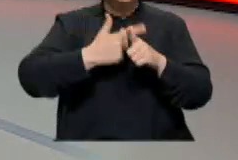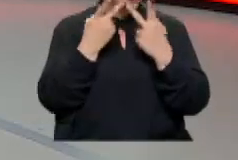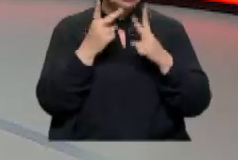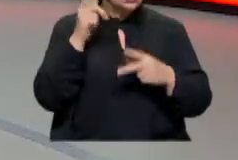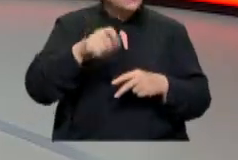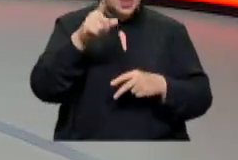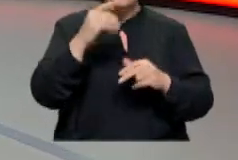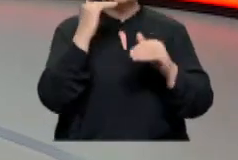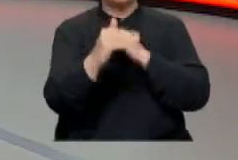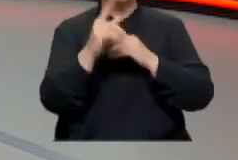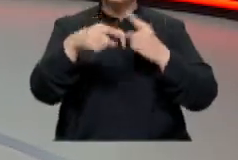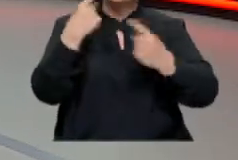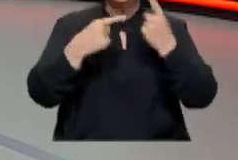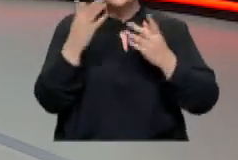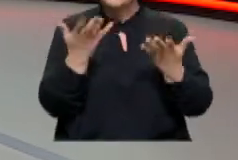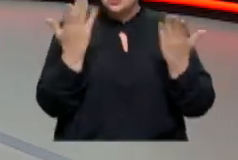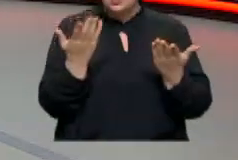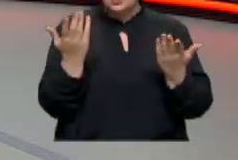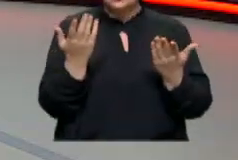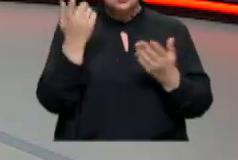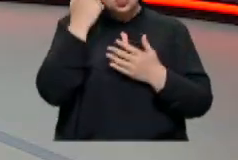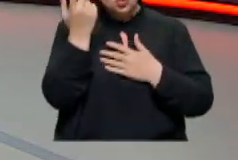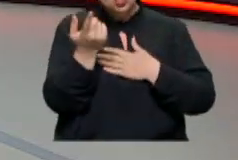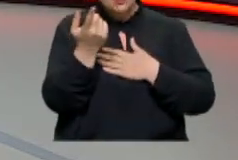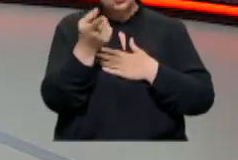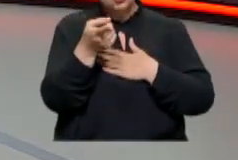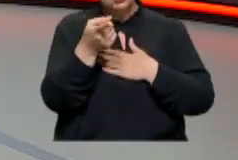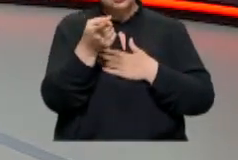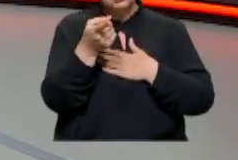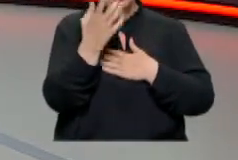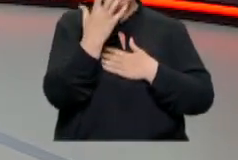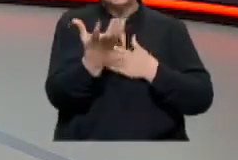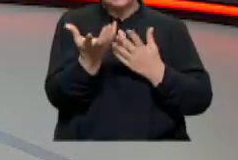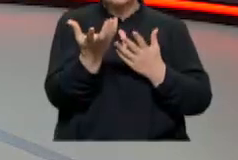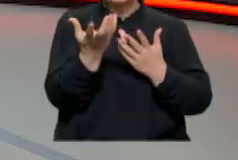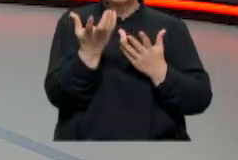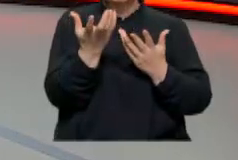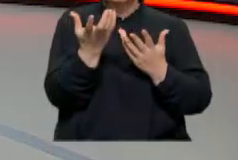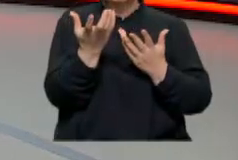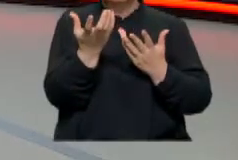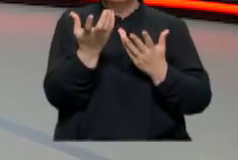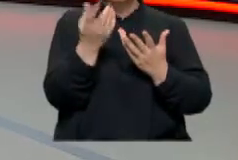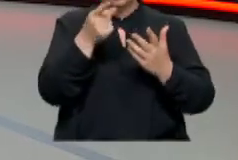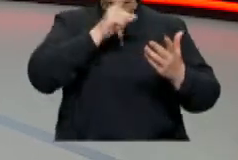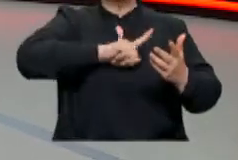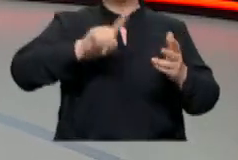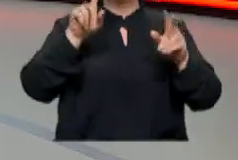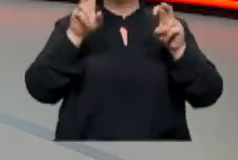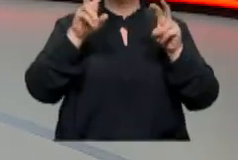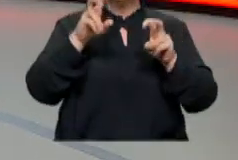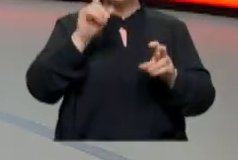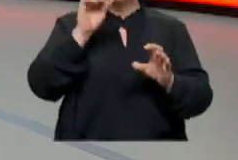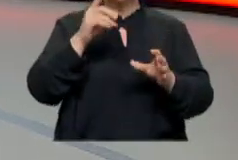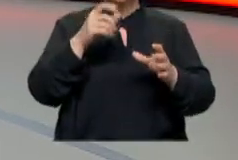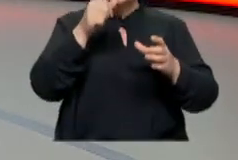açıklasalar, memleket onu konuşsa mesela. Düşünsünler bunu. Böyle aday konusunda da havanda